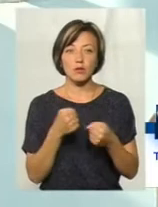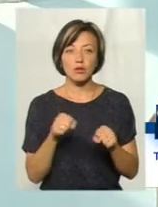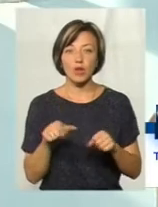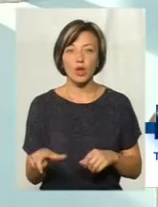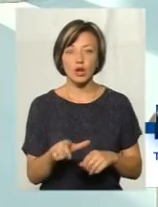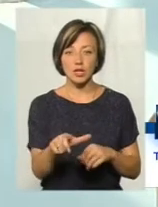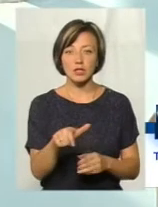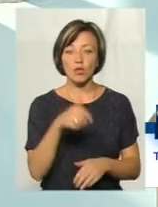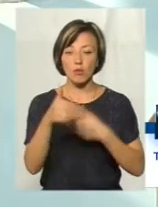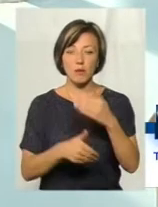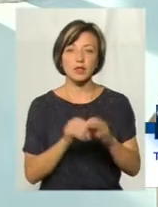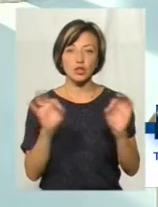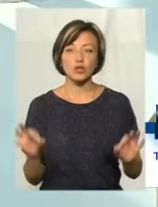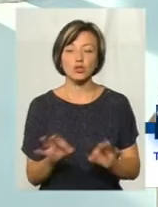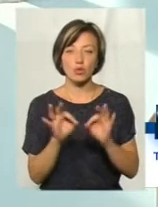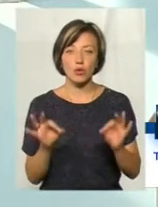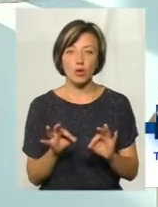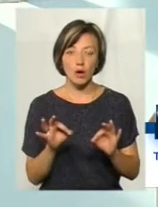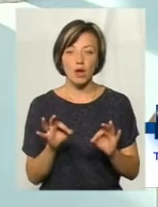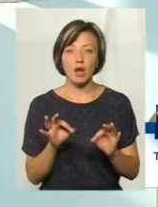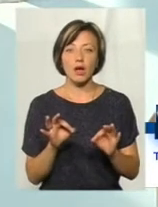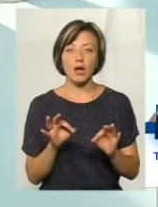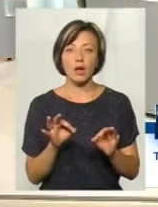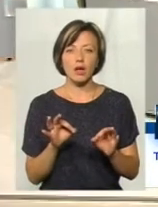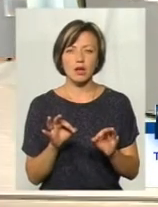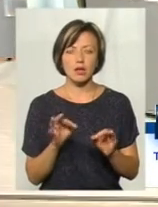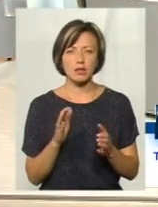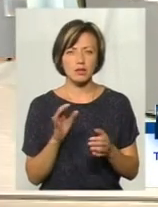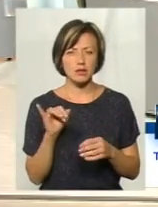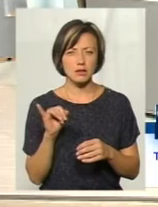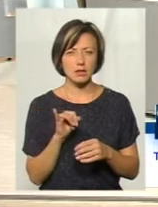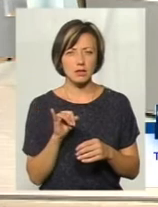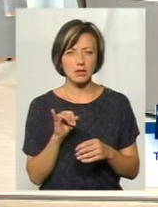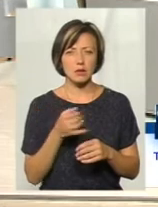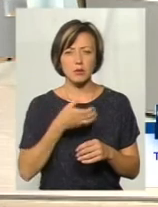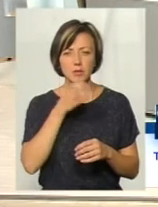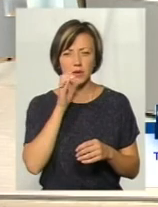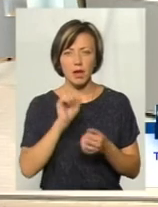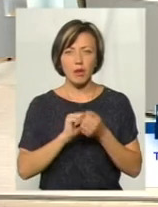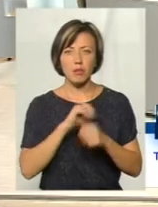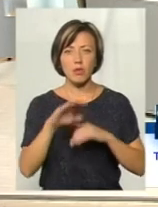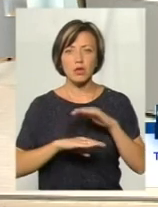підійти і купатися, нічого. І п'є собі, каже, з річки стоїть, п'є камінь з воду. Як це так?